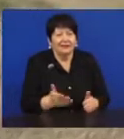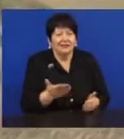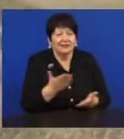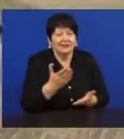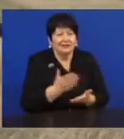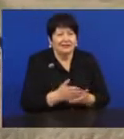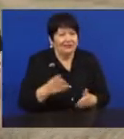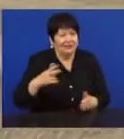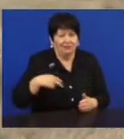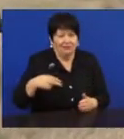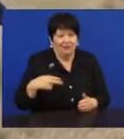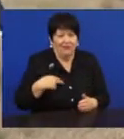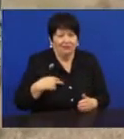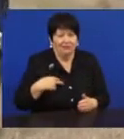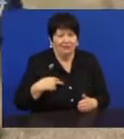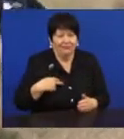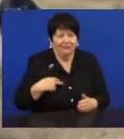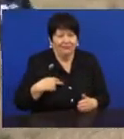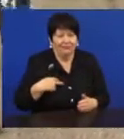sunt niște premii destul de